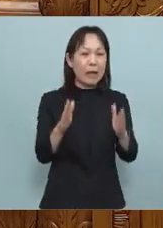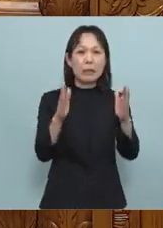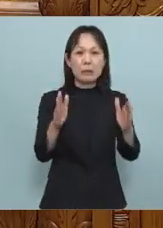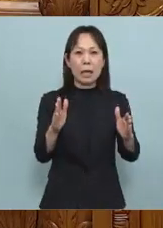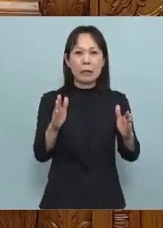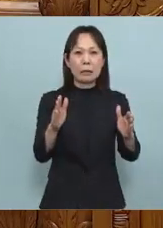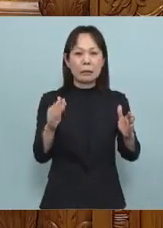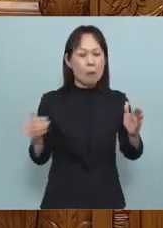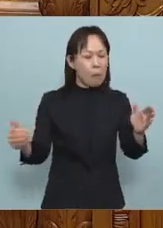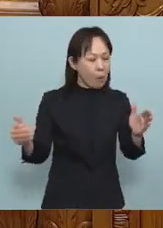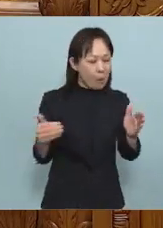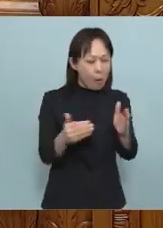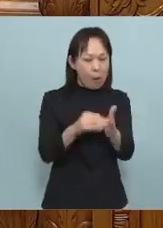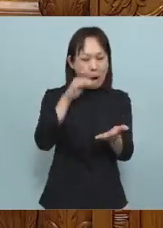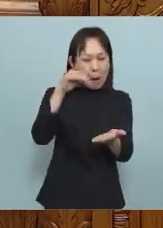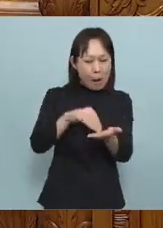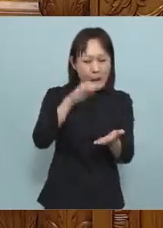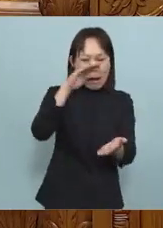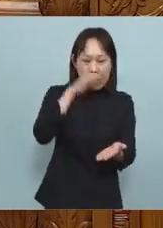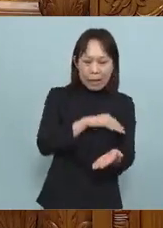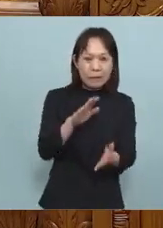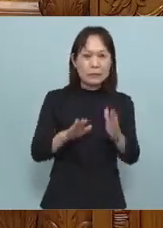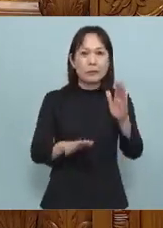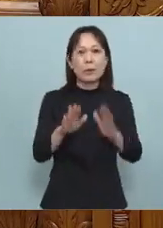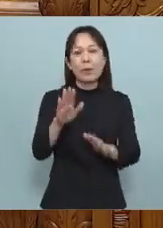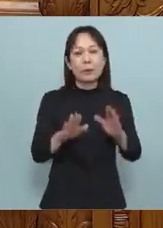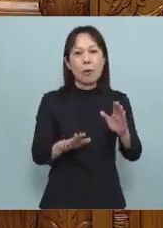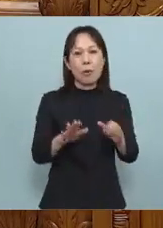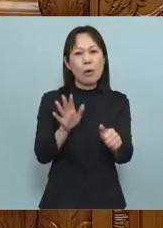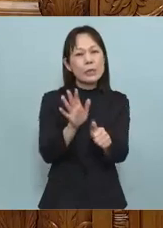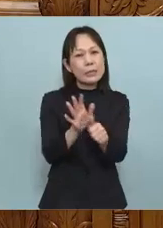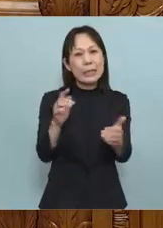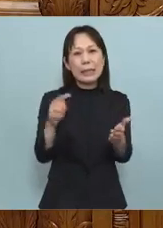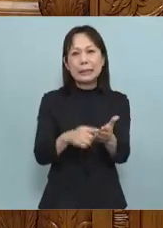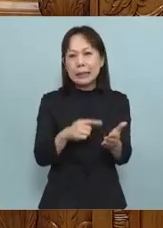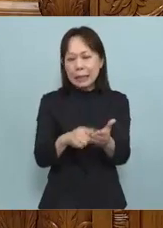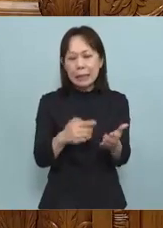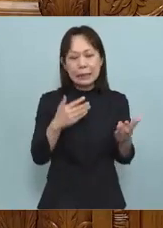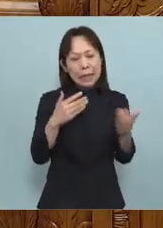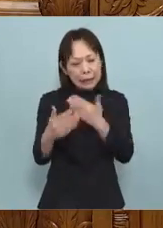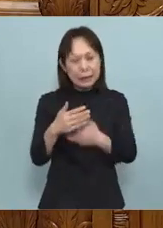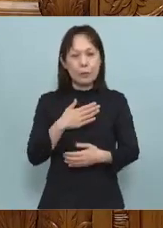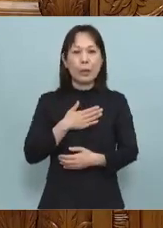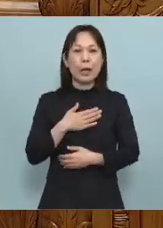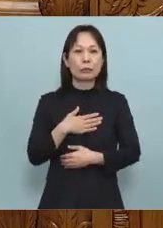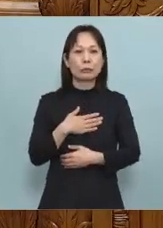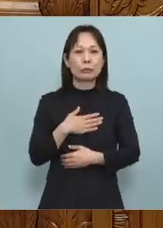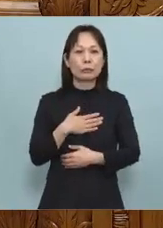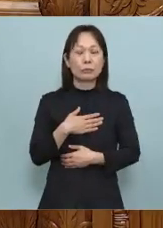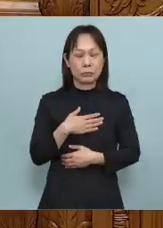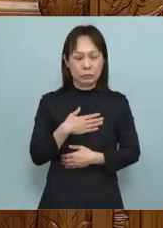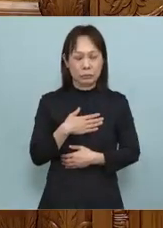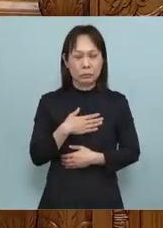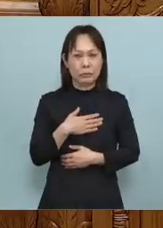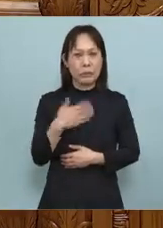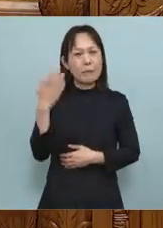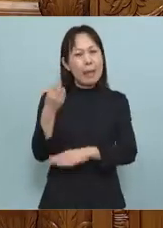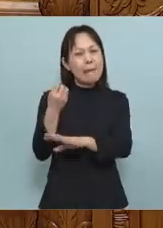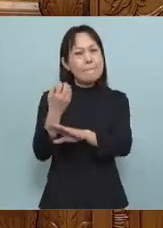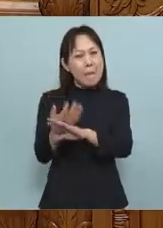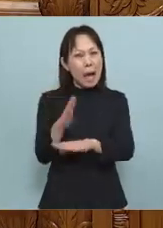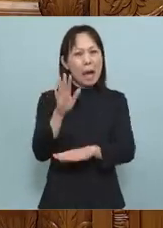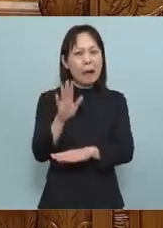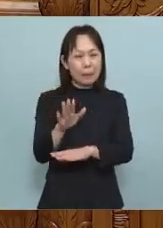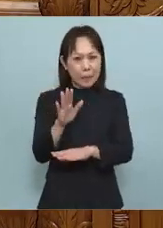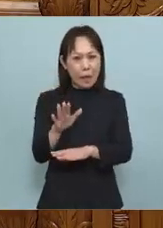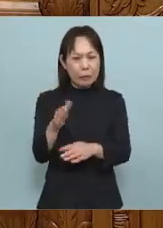去最多を更新しており、支援の不十分さは明らかです。この反省に立って、事業復活支